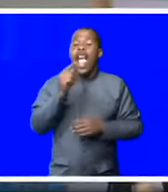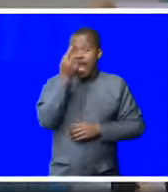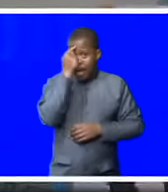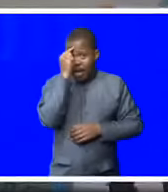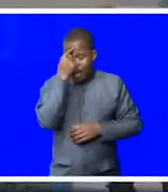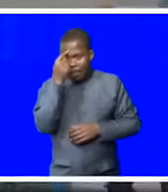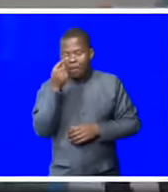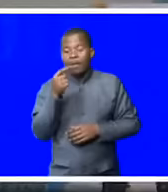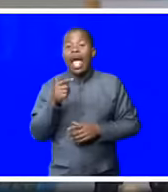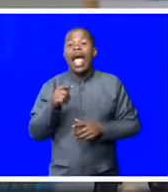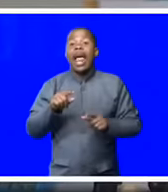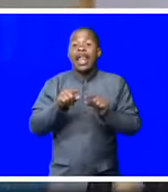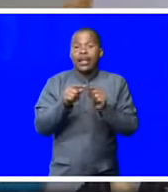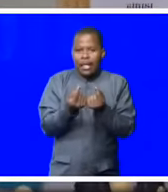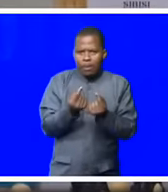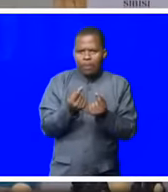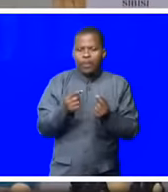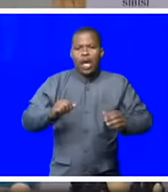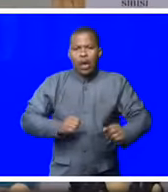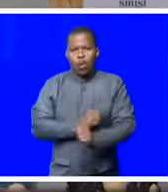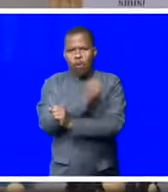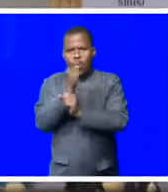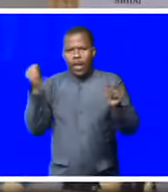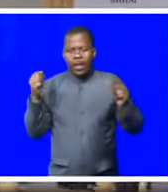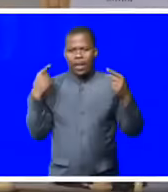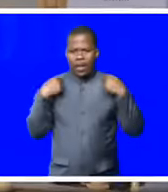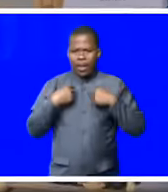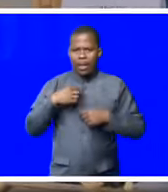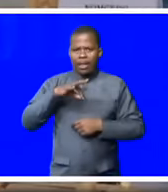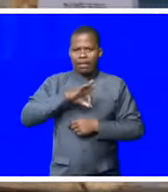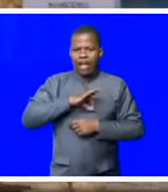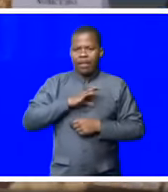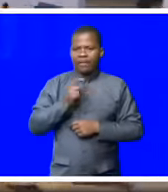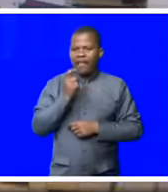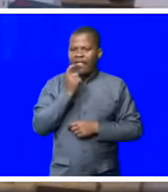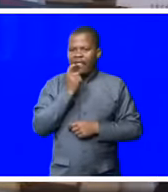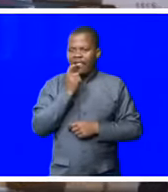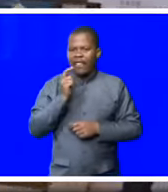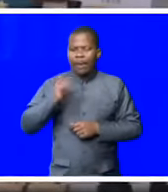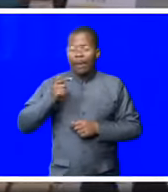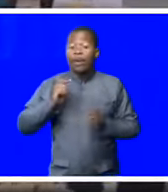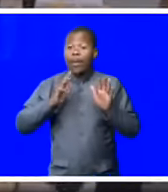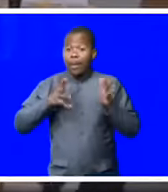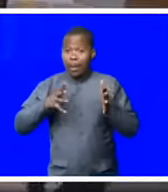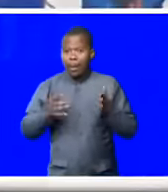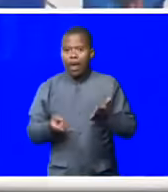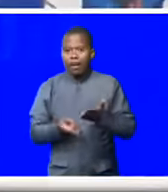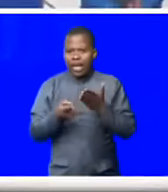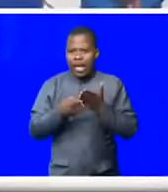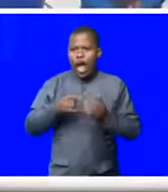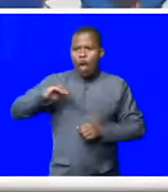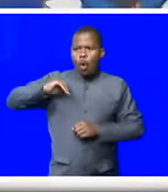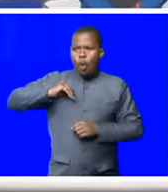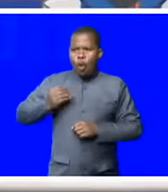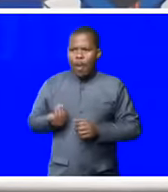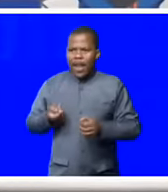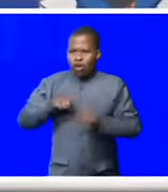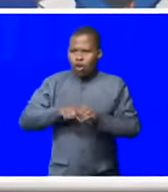nemendlela eligolide ukuthi asifaka sandla ekuqinisekeni ukuthi lo mdlalo uyachubeka nokuthuthuka kubomake. Siyacela nje kubo bonke